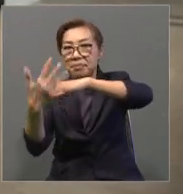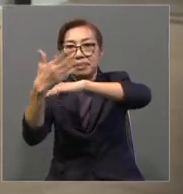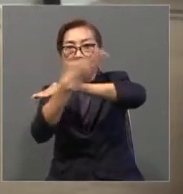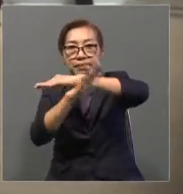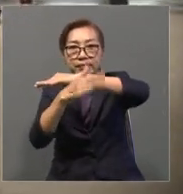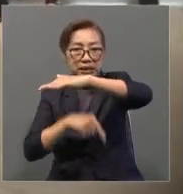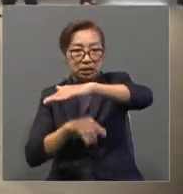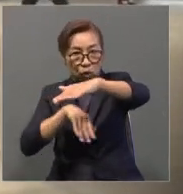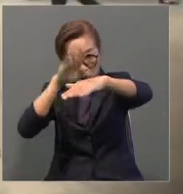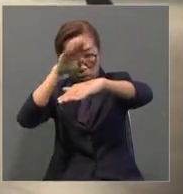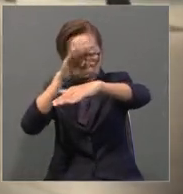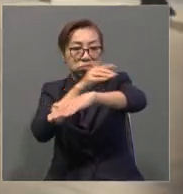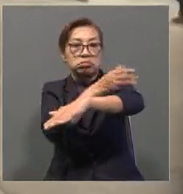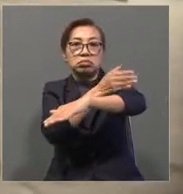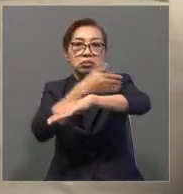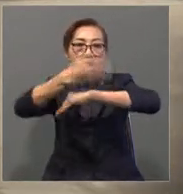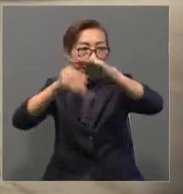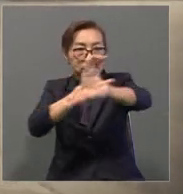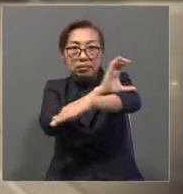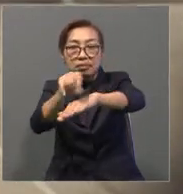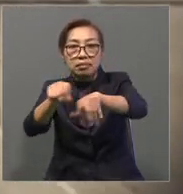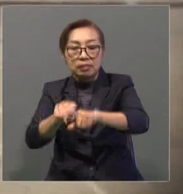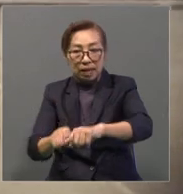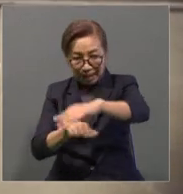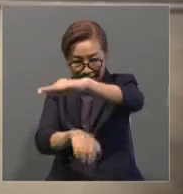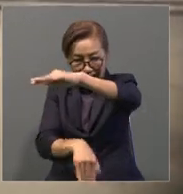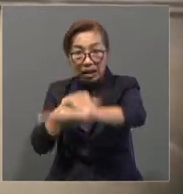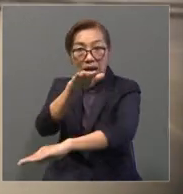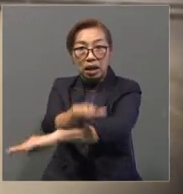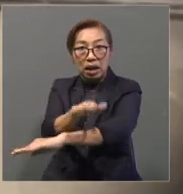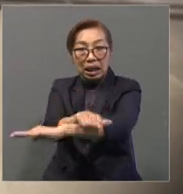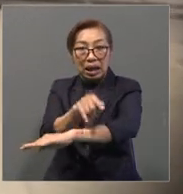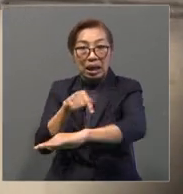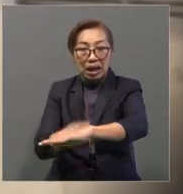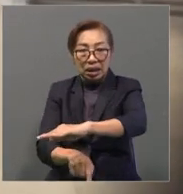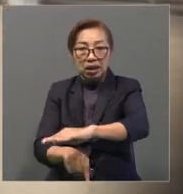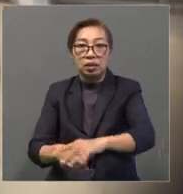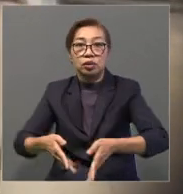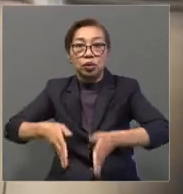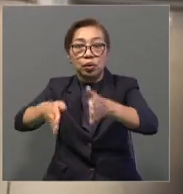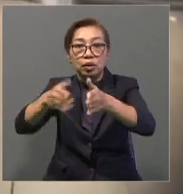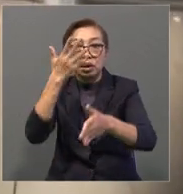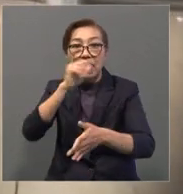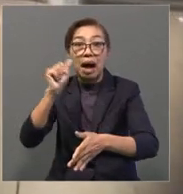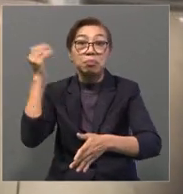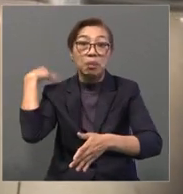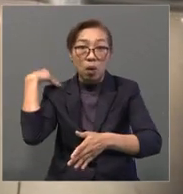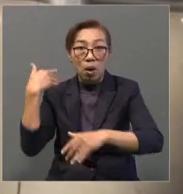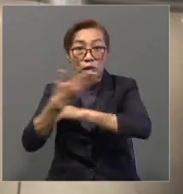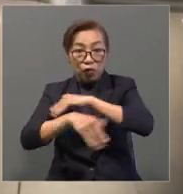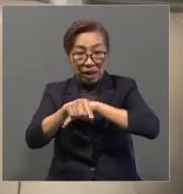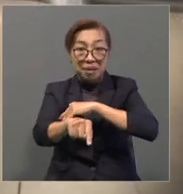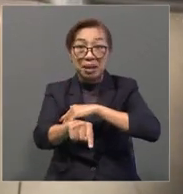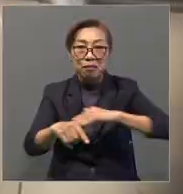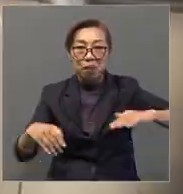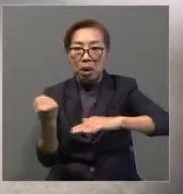ที่จะลดปัญหาการจราจรอย่างเช่นจุดตัดระหว่างถนนงามวงศ์วานกับรางรถไฟที่ก่อนหน้านี้อาจจะทำให้รถ